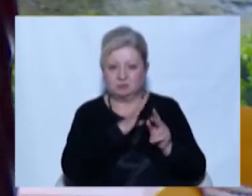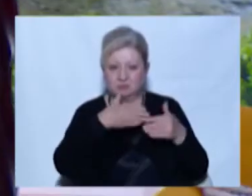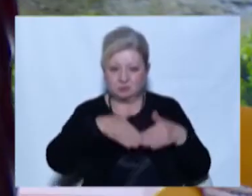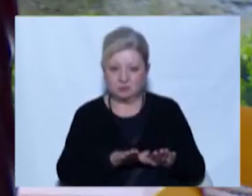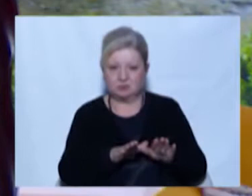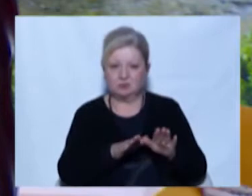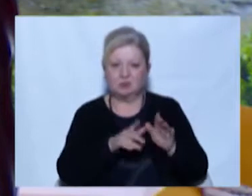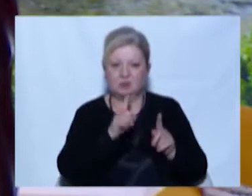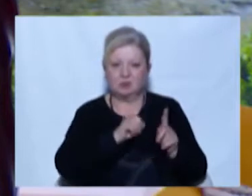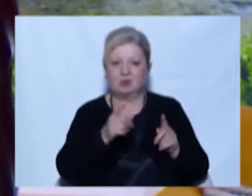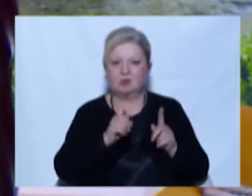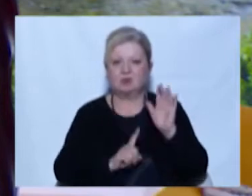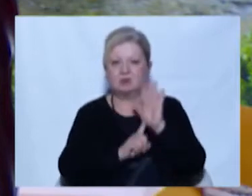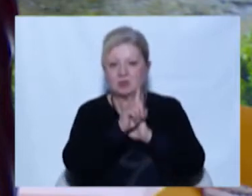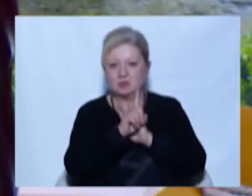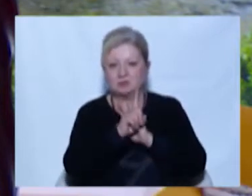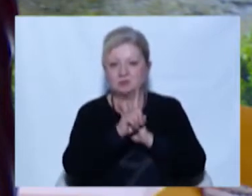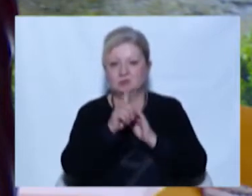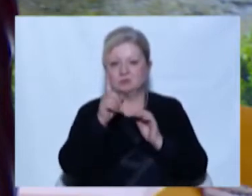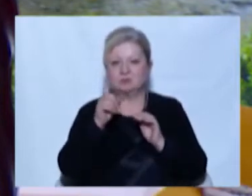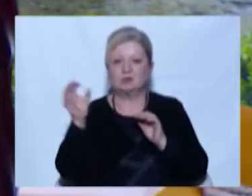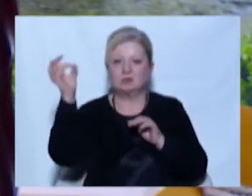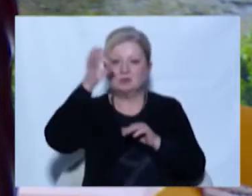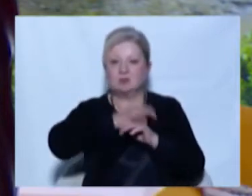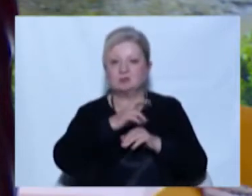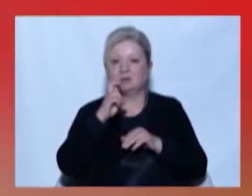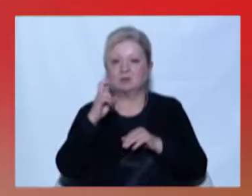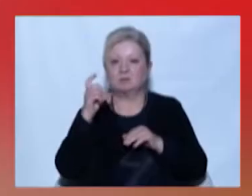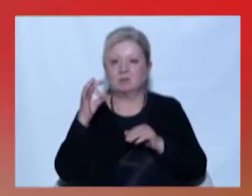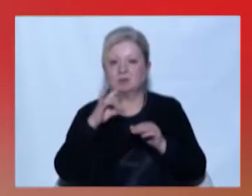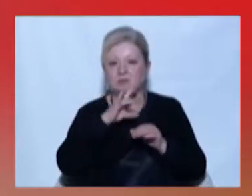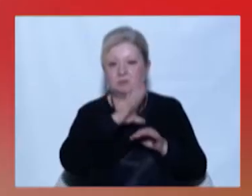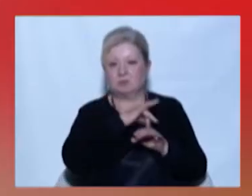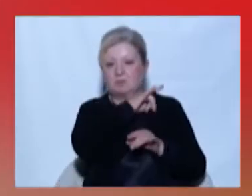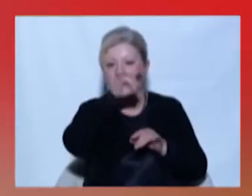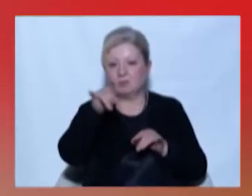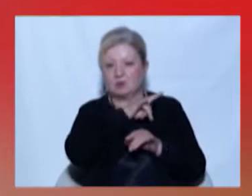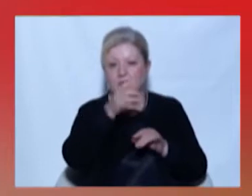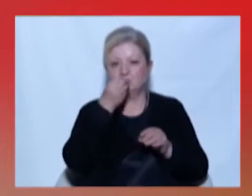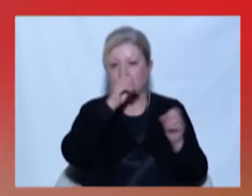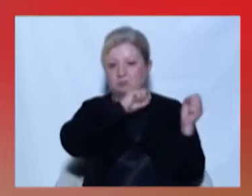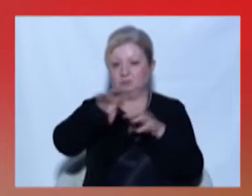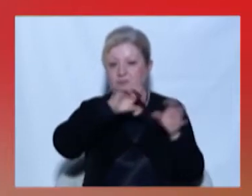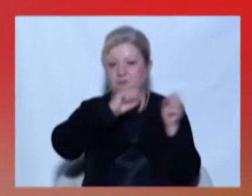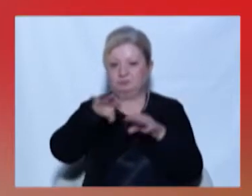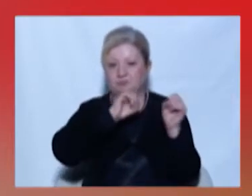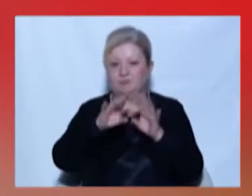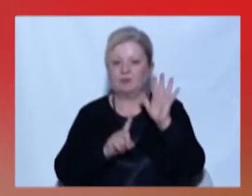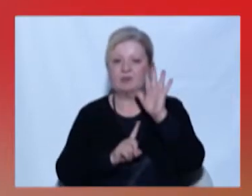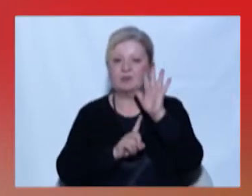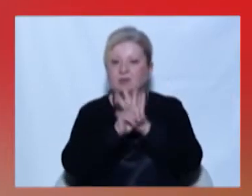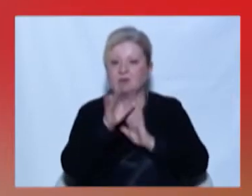გადაწყვეტილება მიიღო, დაიწყეს დასავლეთ ბერლინის თვითფრინავების საშუალებით მომარაგება. Თავიდა რა თქმა უნდა ეს